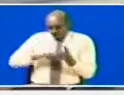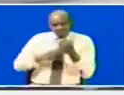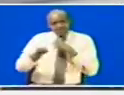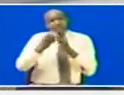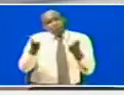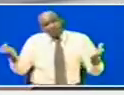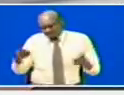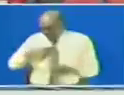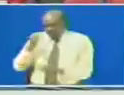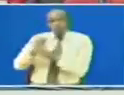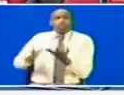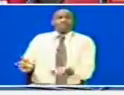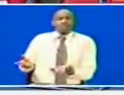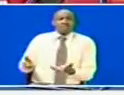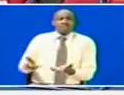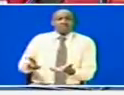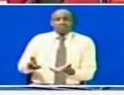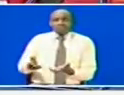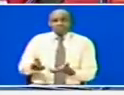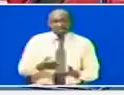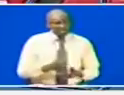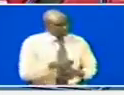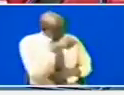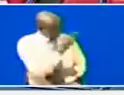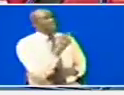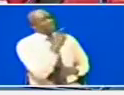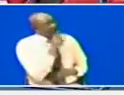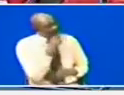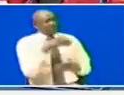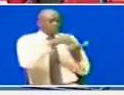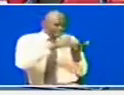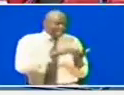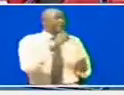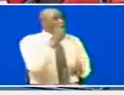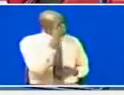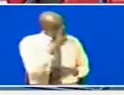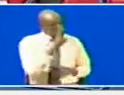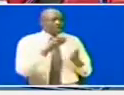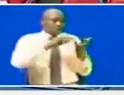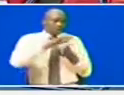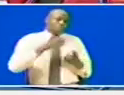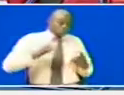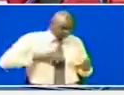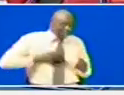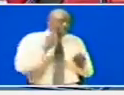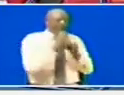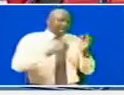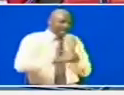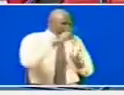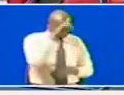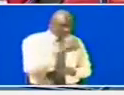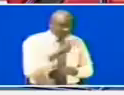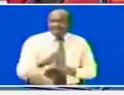lilikuwa awali langu, basi amechukua mwanamke. Babu, ni mwanaume amelegeza ama amechanganywa na bidii ya mwanamke? Nafikiri